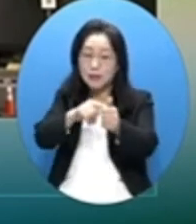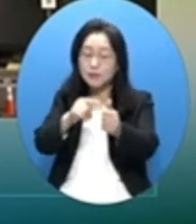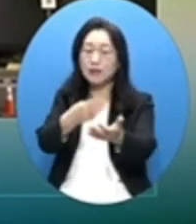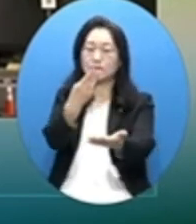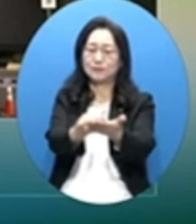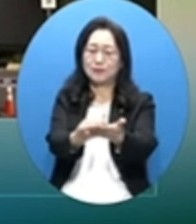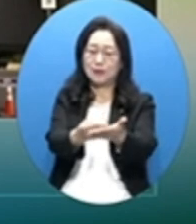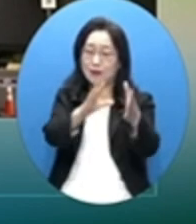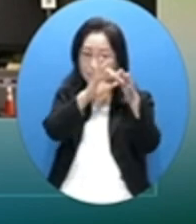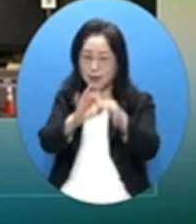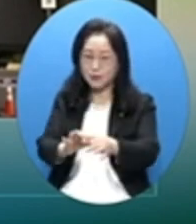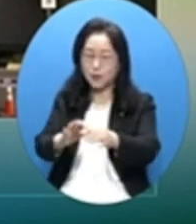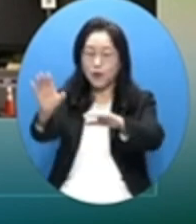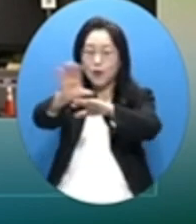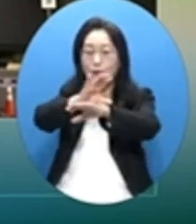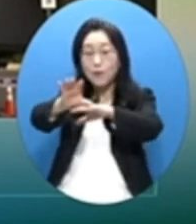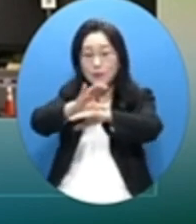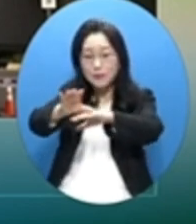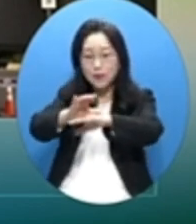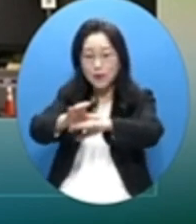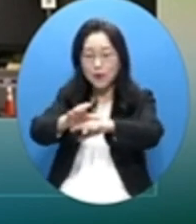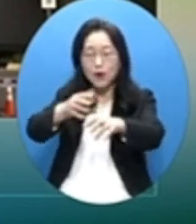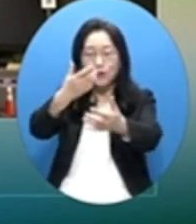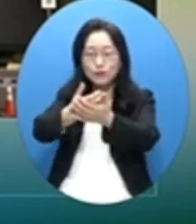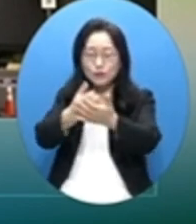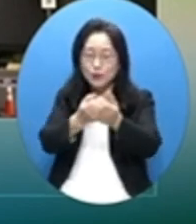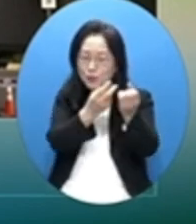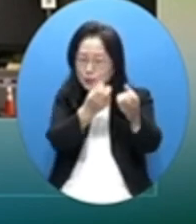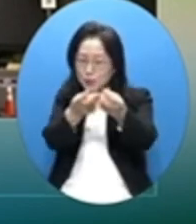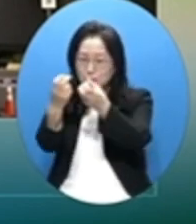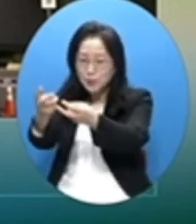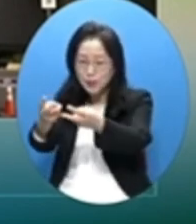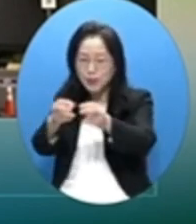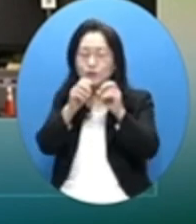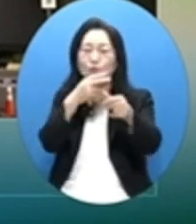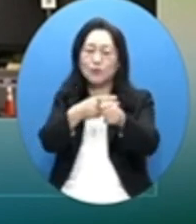계속하여서 온라인 선교사가 문서사역을 감당하다가